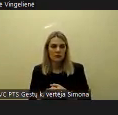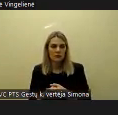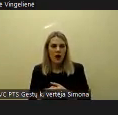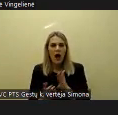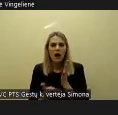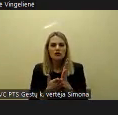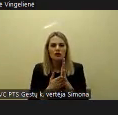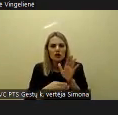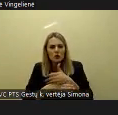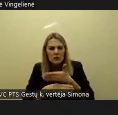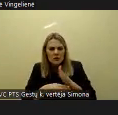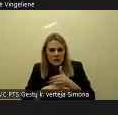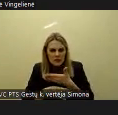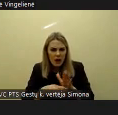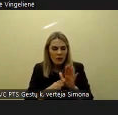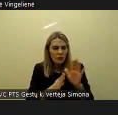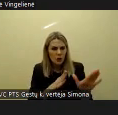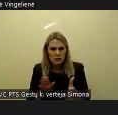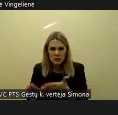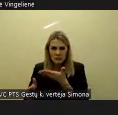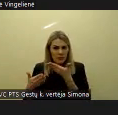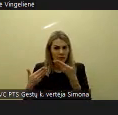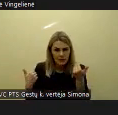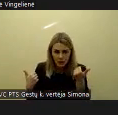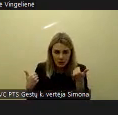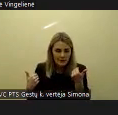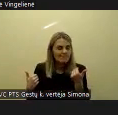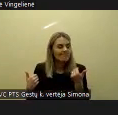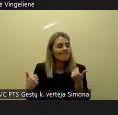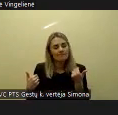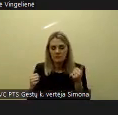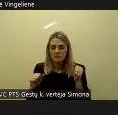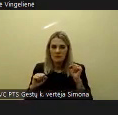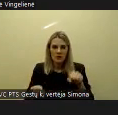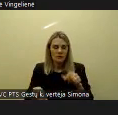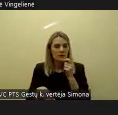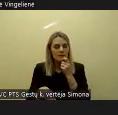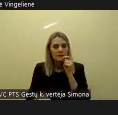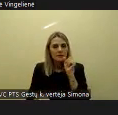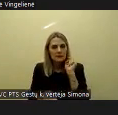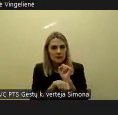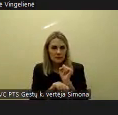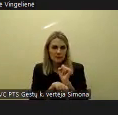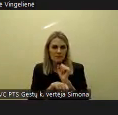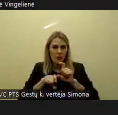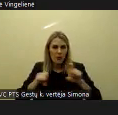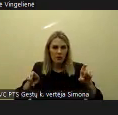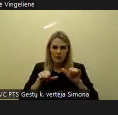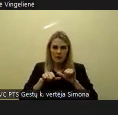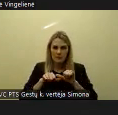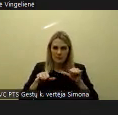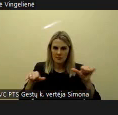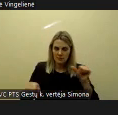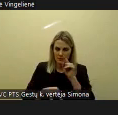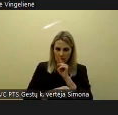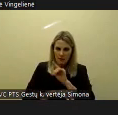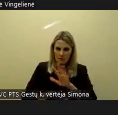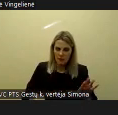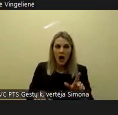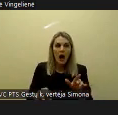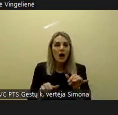ir nėra to nuoseklumo, tai tai gali, aišku, sustabdyti mokyklų plėtrą. Arba ta plėtra gali